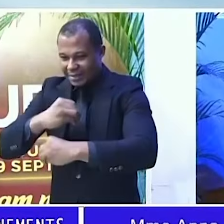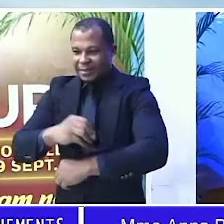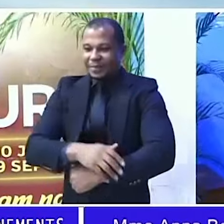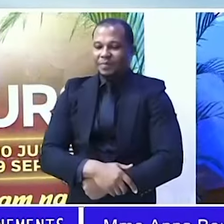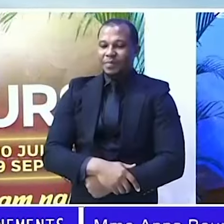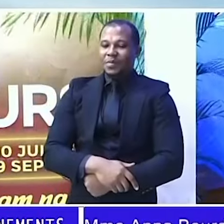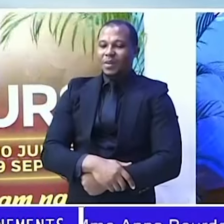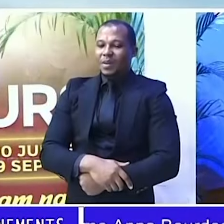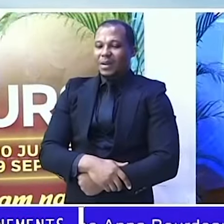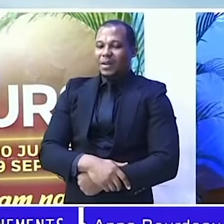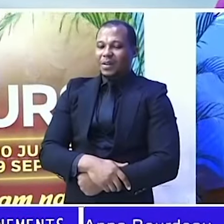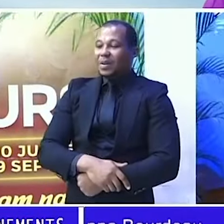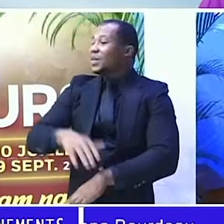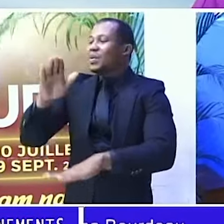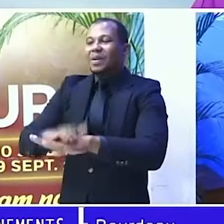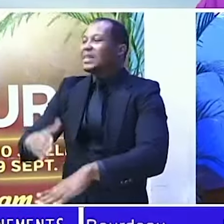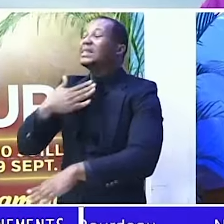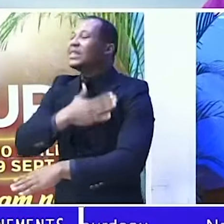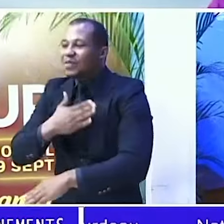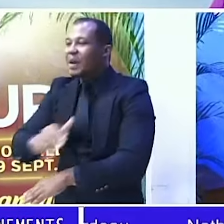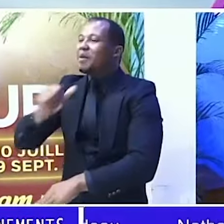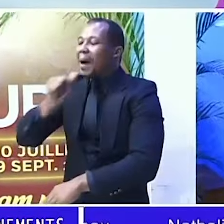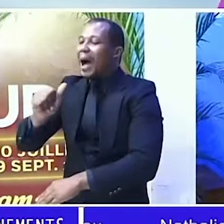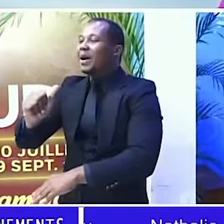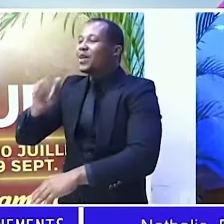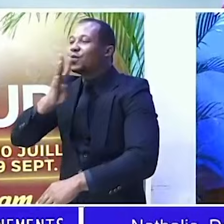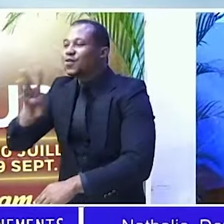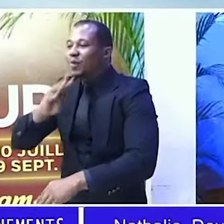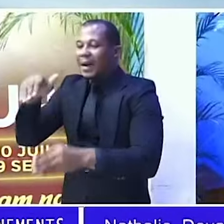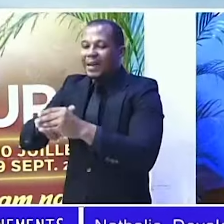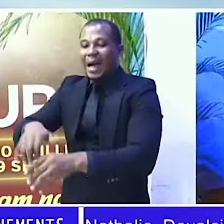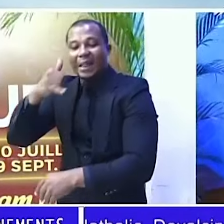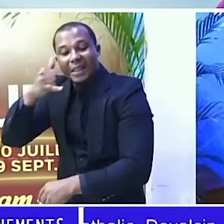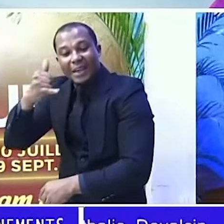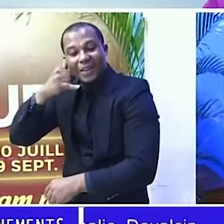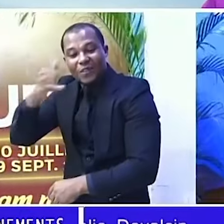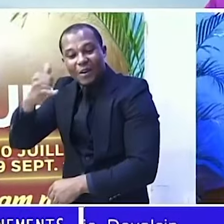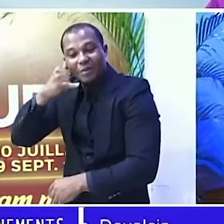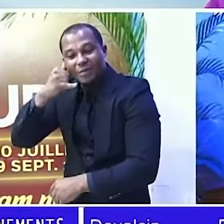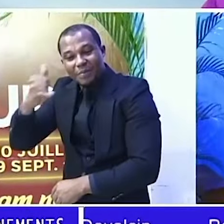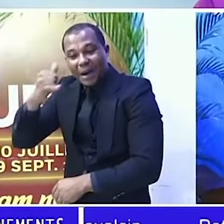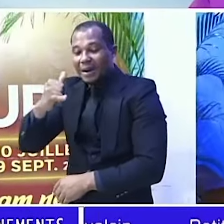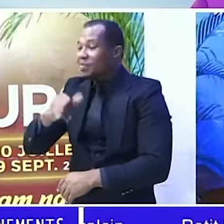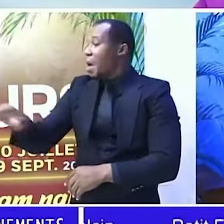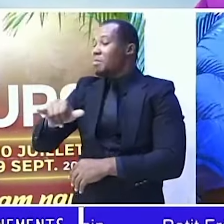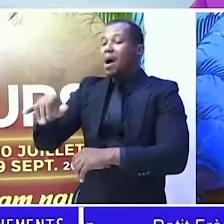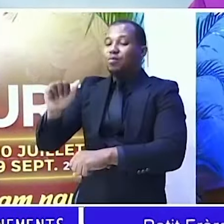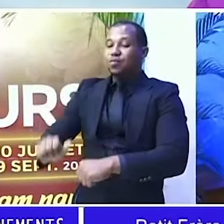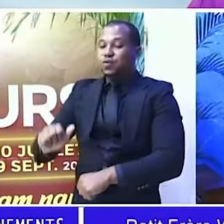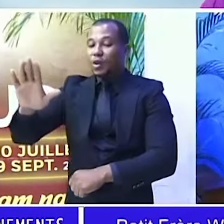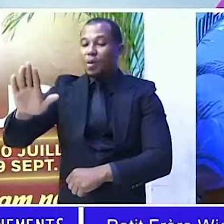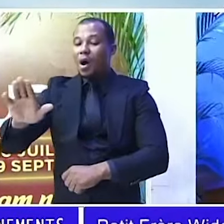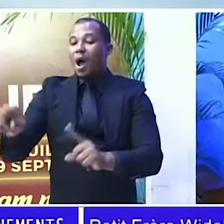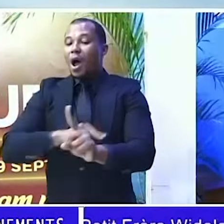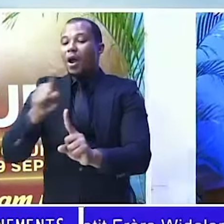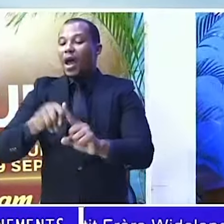Il a pris les derrière bout du temps pris pas parler dans téléphone des fois dans toutes messieurs même à l'étranger les au fin les